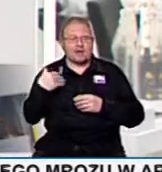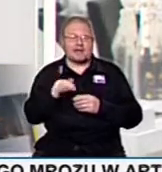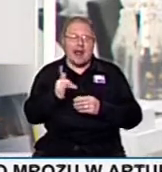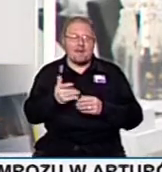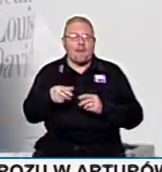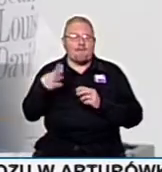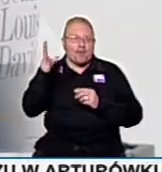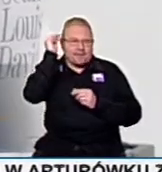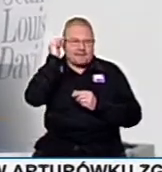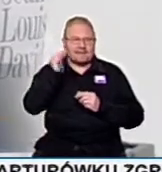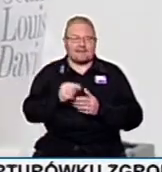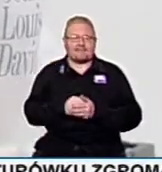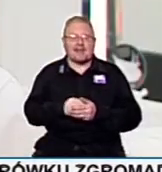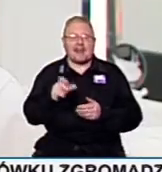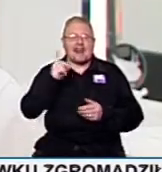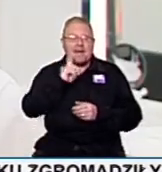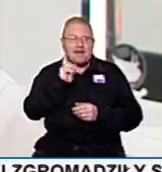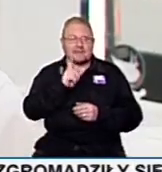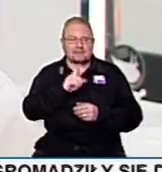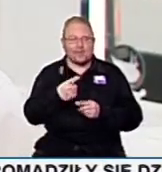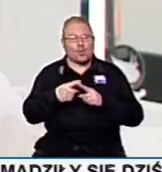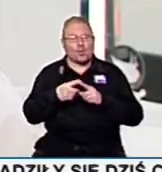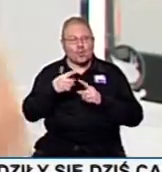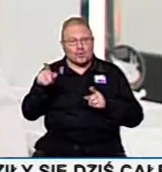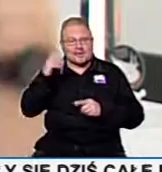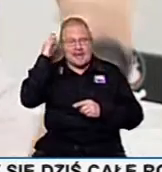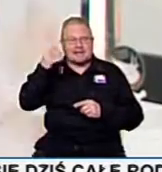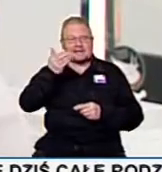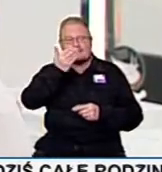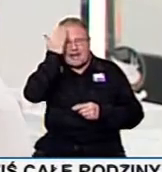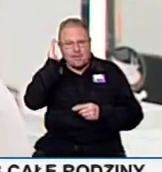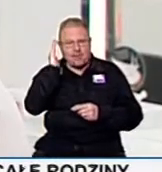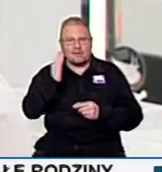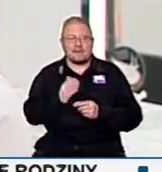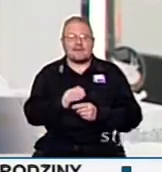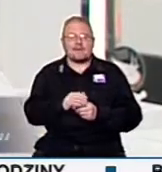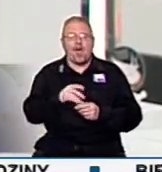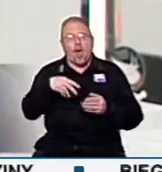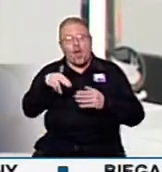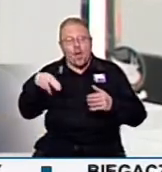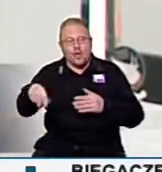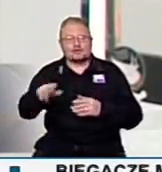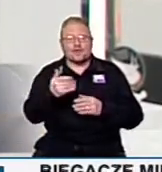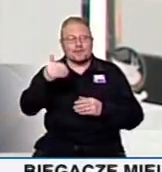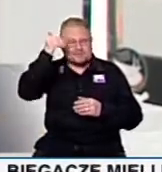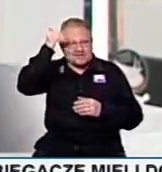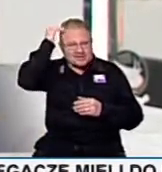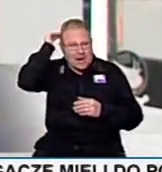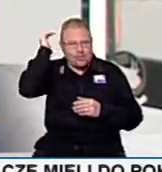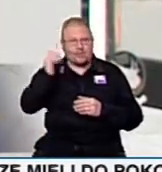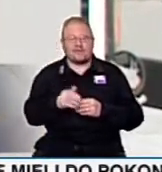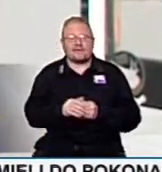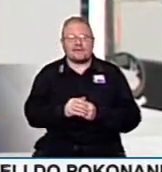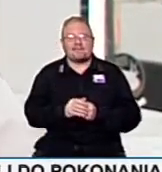delikatnie podpięte. A dla panów? Raczej krótkie, zaczesane na bok. Powoli się odchodzi od tych przedziałków tak mocno